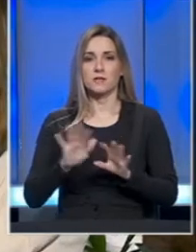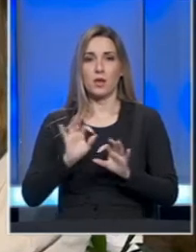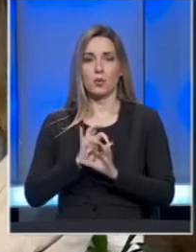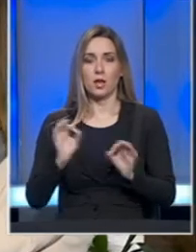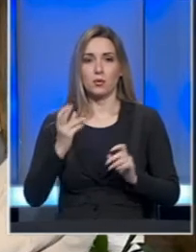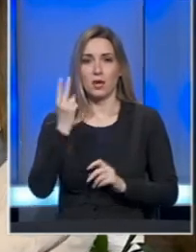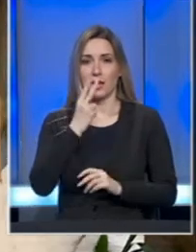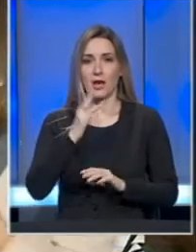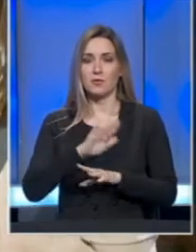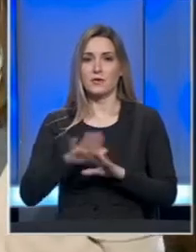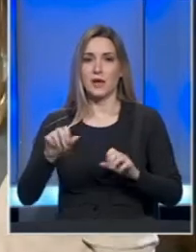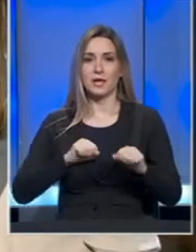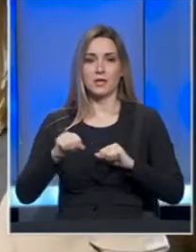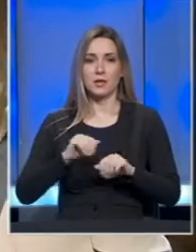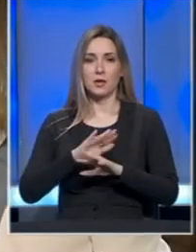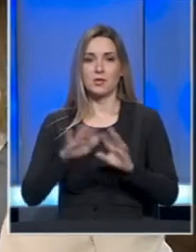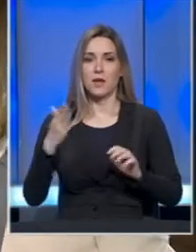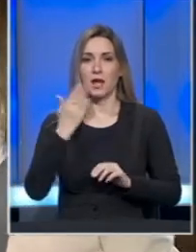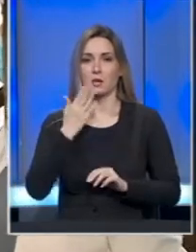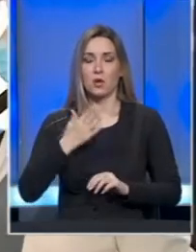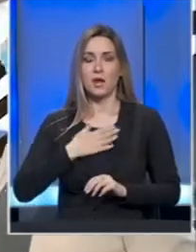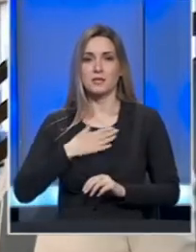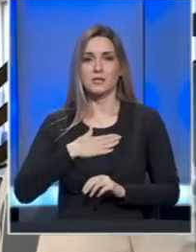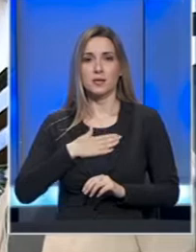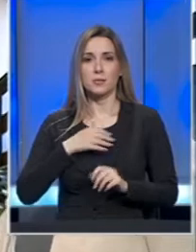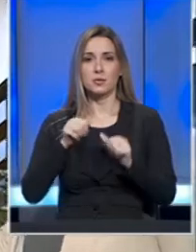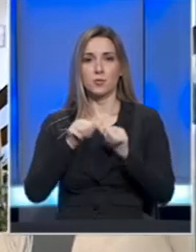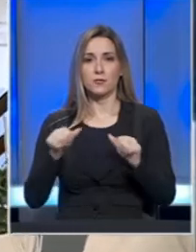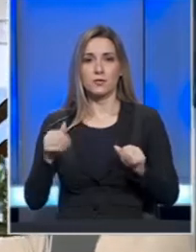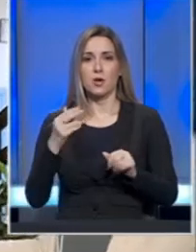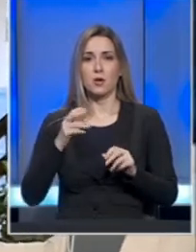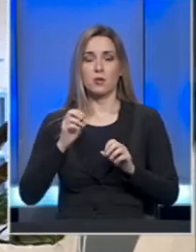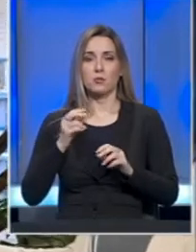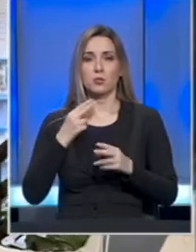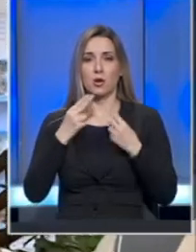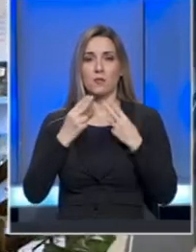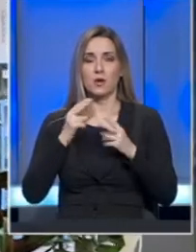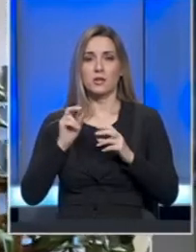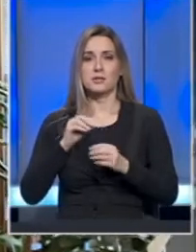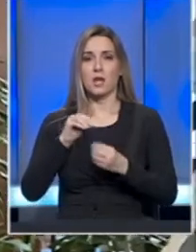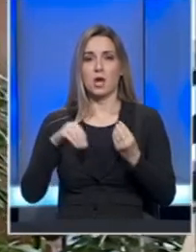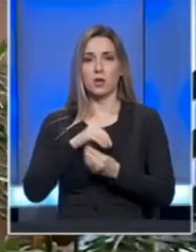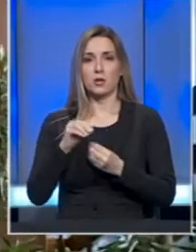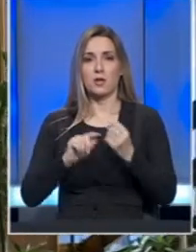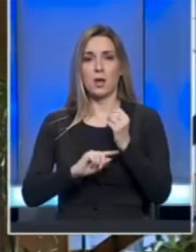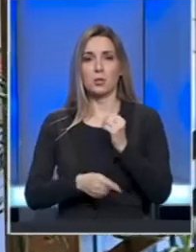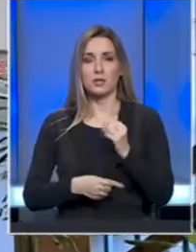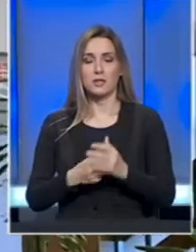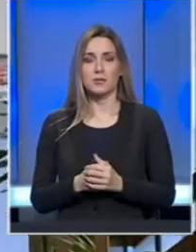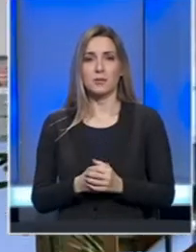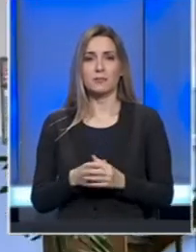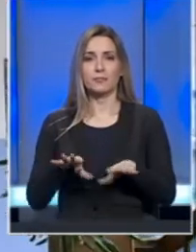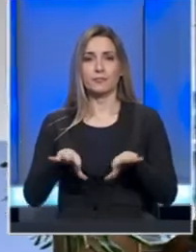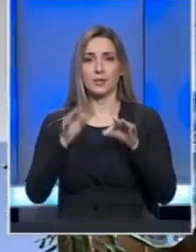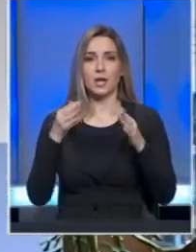Naravno, svaki direktor, odnosno svaka škola za sebe će u prvenstvenu dogovor sa savjetom roditelja i učenicima